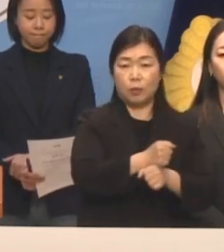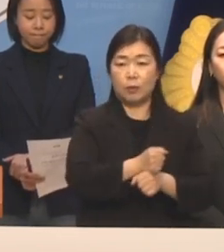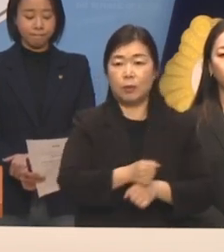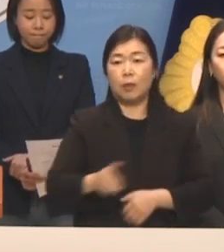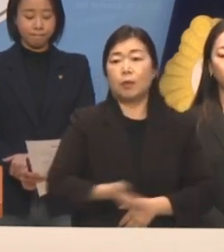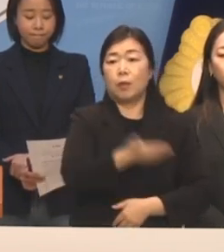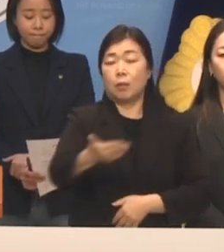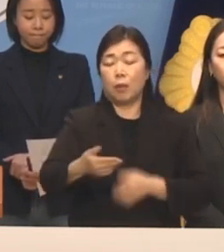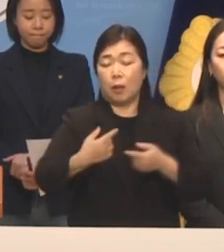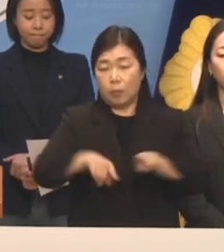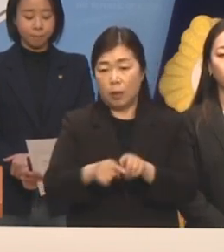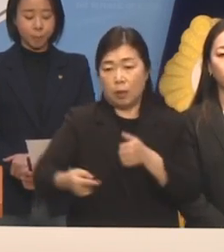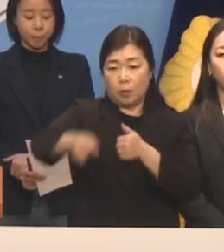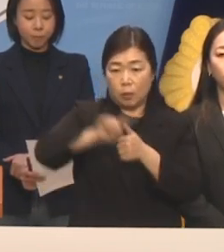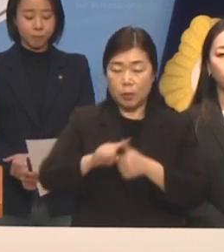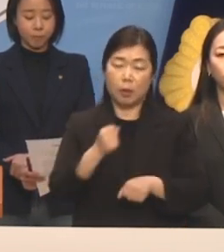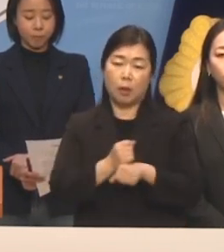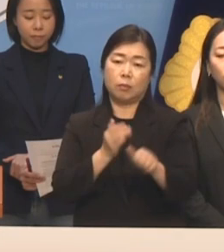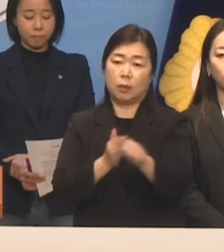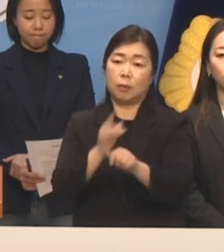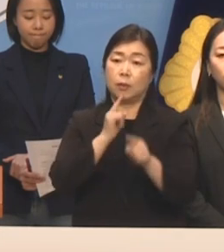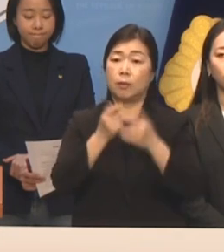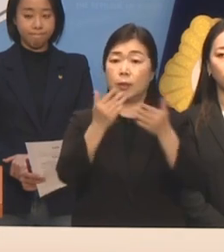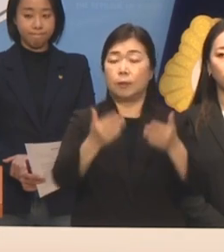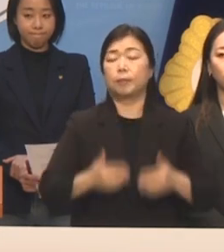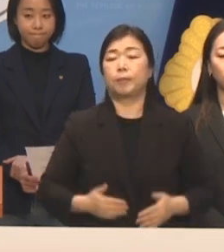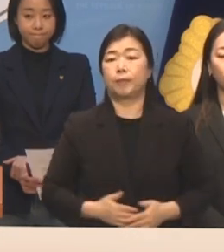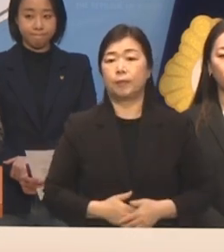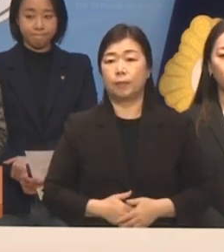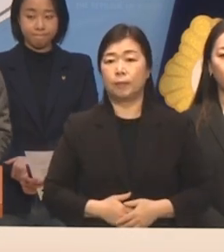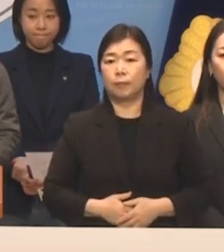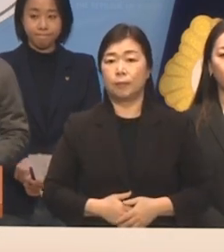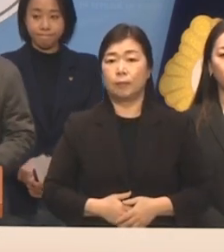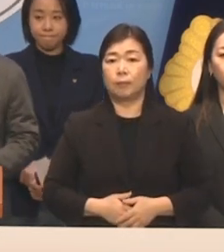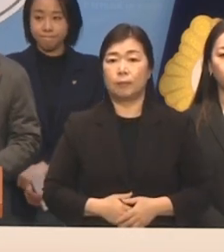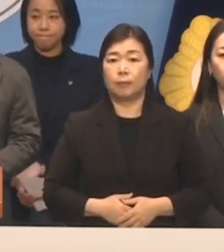시민 여러분들도 함께해 주시길 바랍니다. 감사합니다.